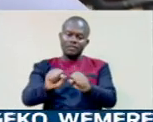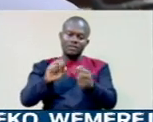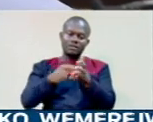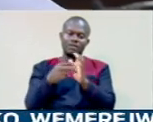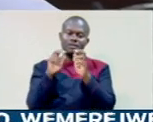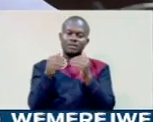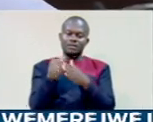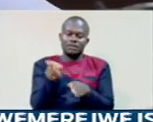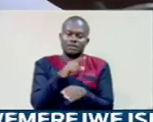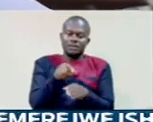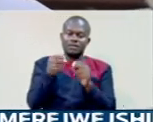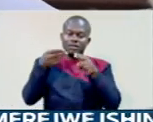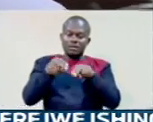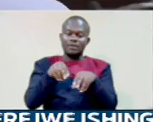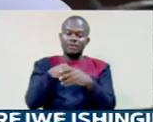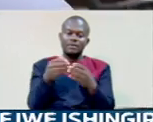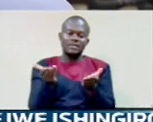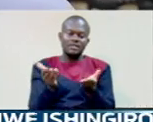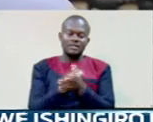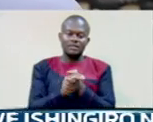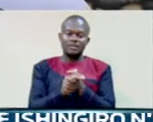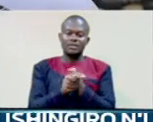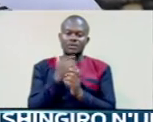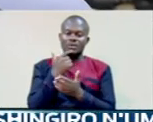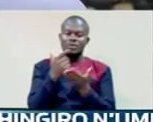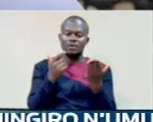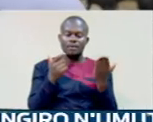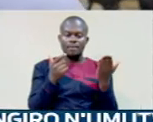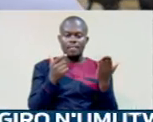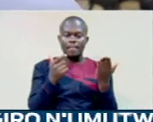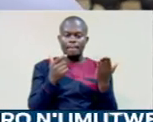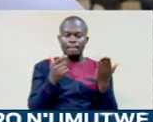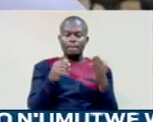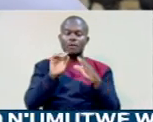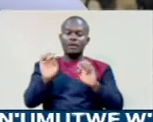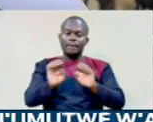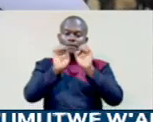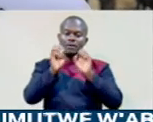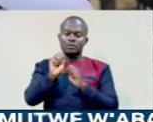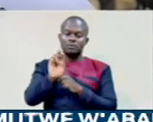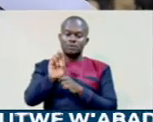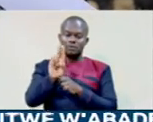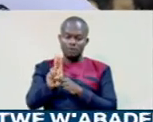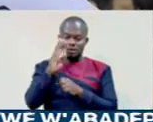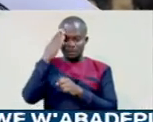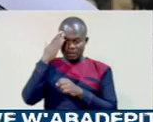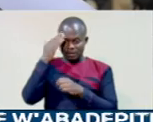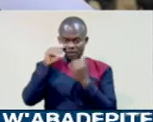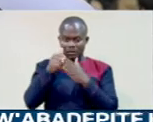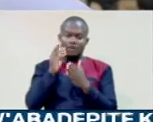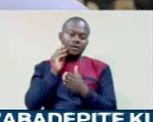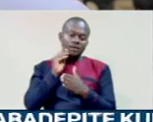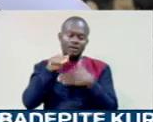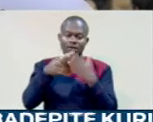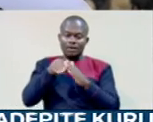ngo ikosa ryabashije kubamo nuko ura munyetiopia muru nawe yabimenye kuko yarayimenyereye